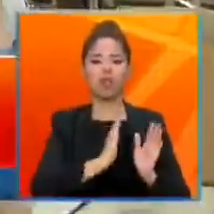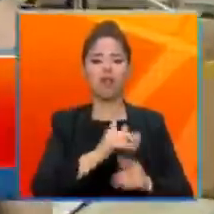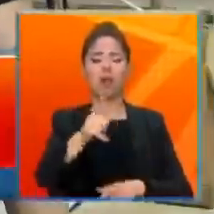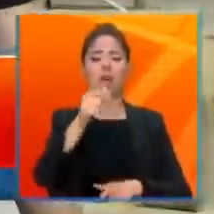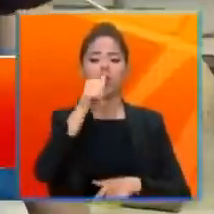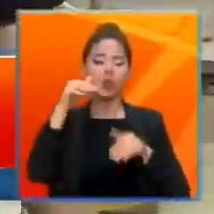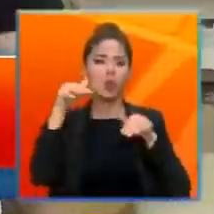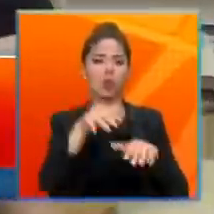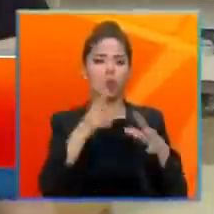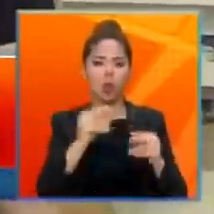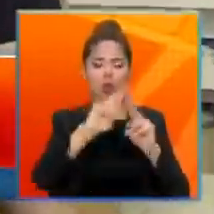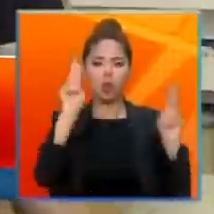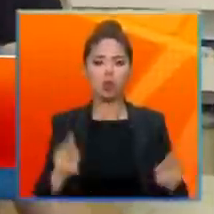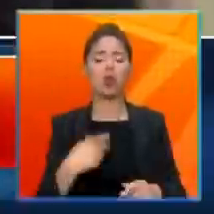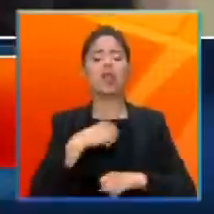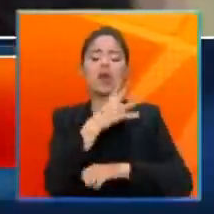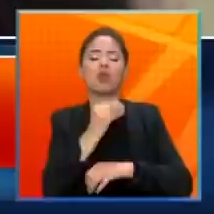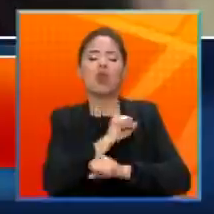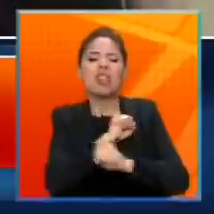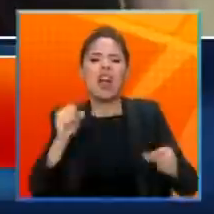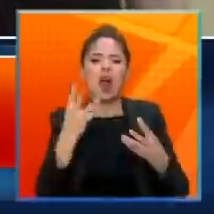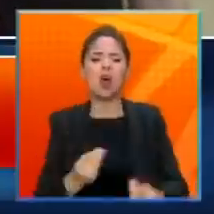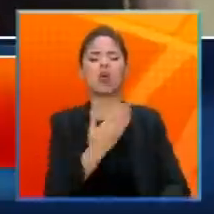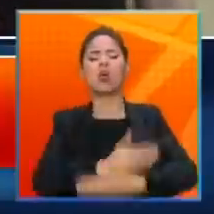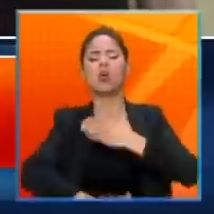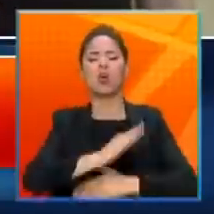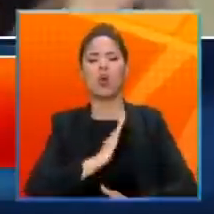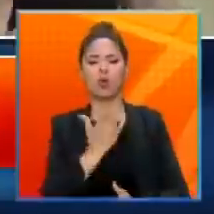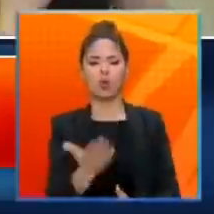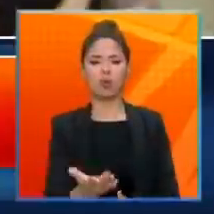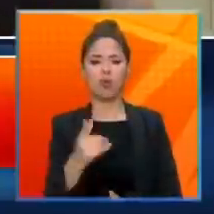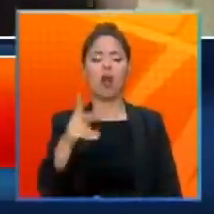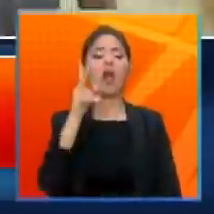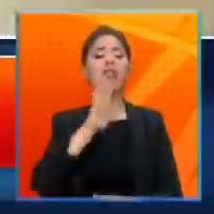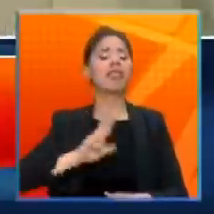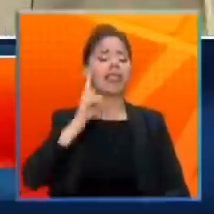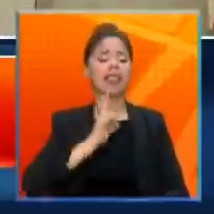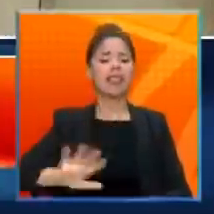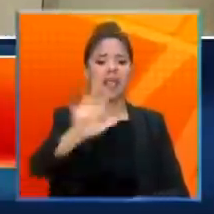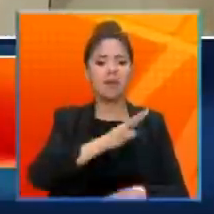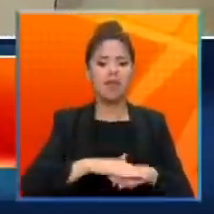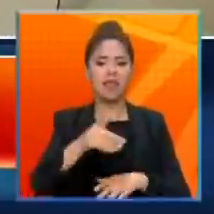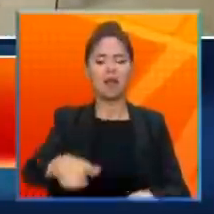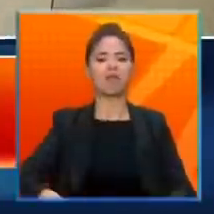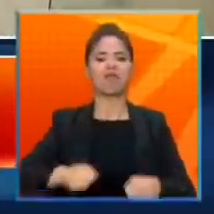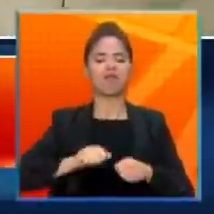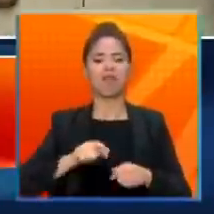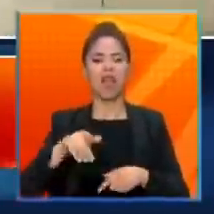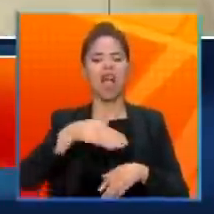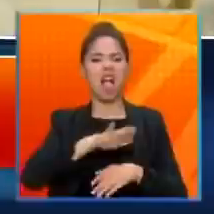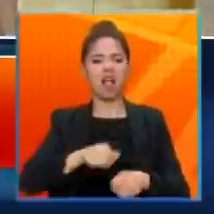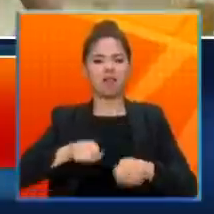basmış sizin de dükkanınızı. Evet. Çok mağdur olduk. Yorulduk biraz o kadar. Aynen. Bayağı temizlik yapmışsınız, paçaları kıvırıp.